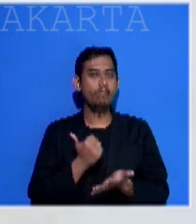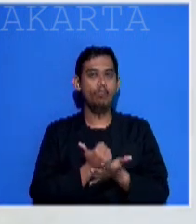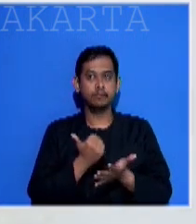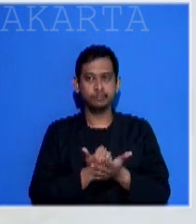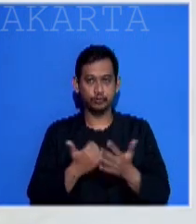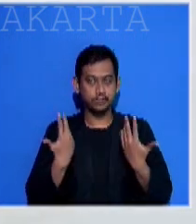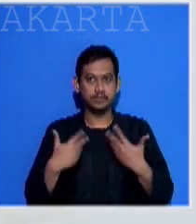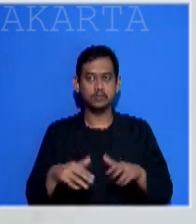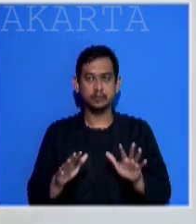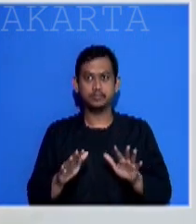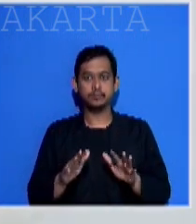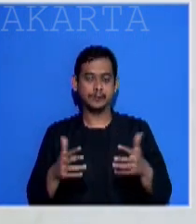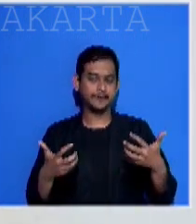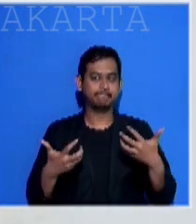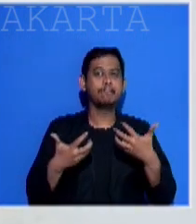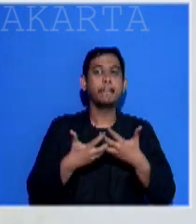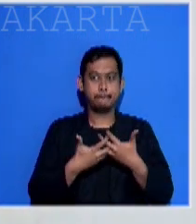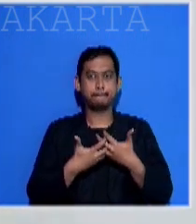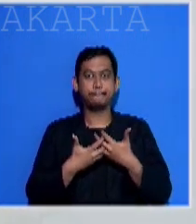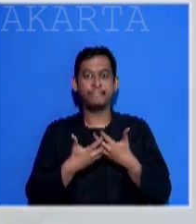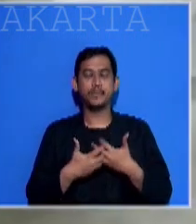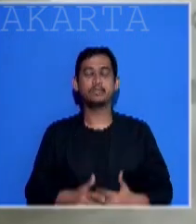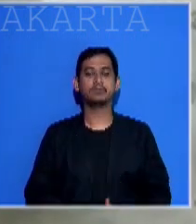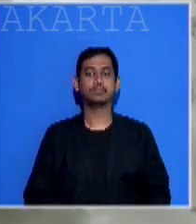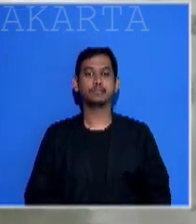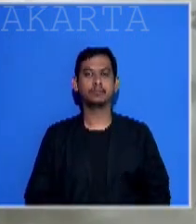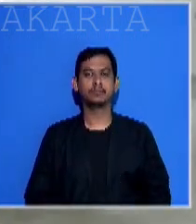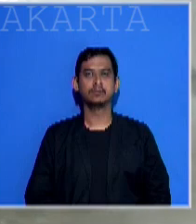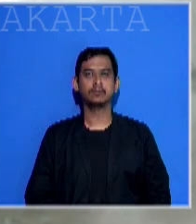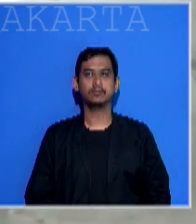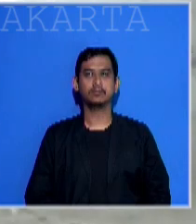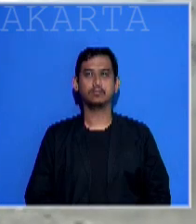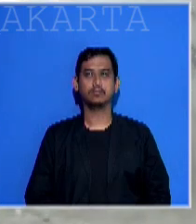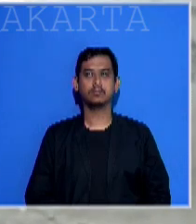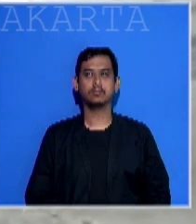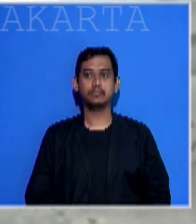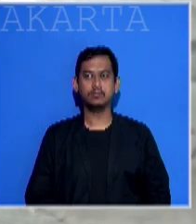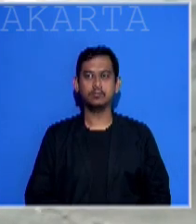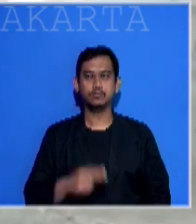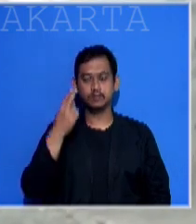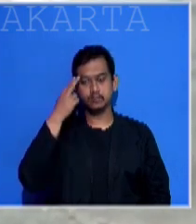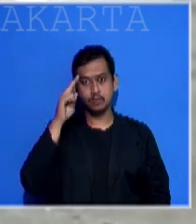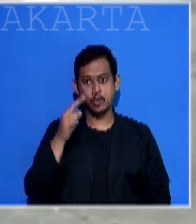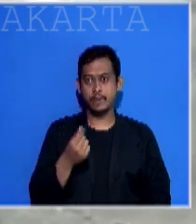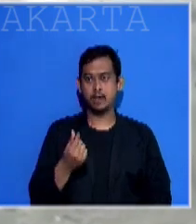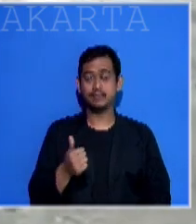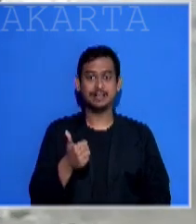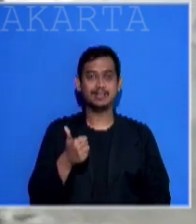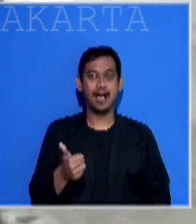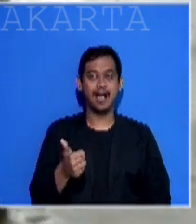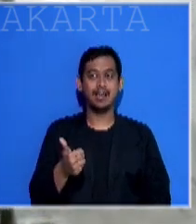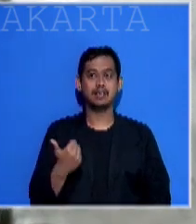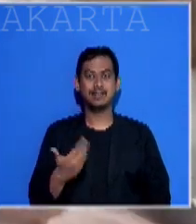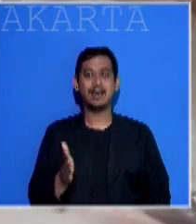diterapkan dipimpin Bu pangarsi ini luar biasa diketahui untuk biaya penyembelihan hewan kurban di rph Giwangan melalui